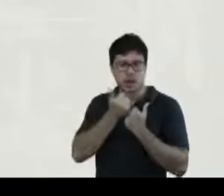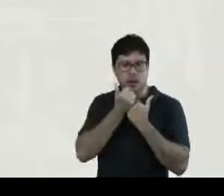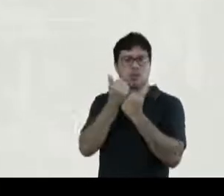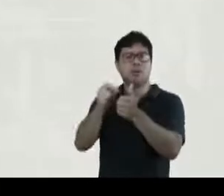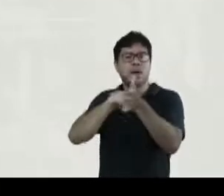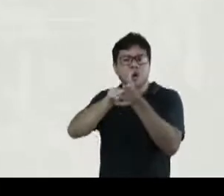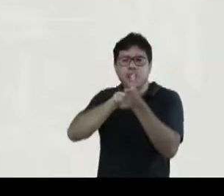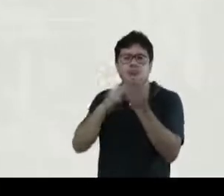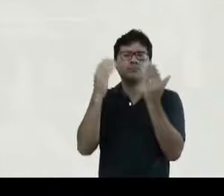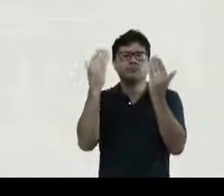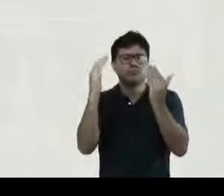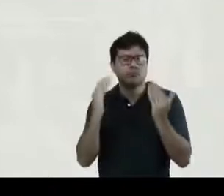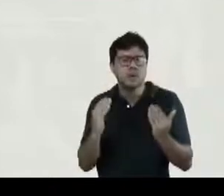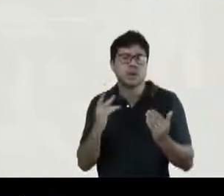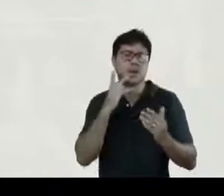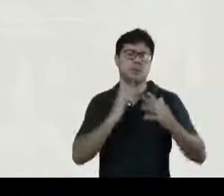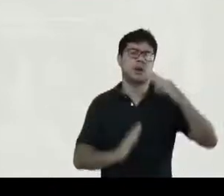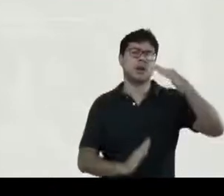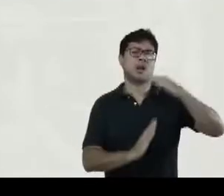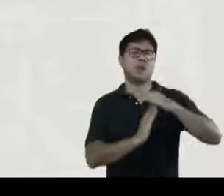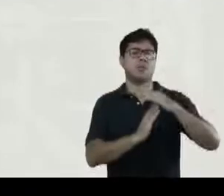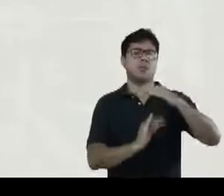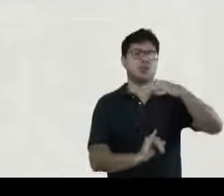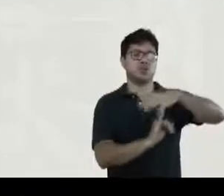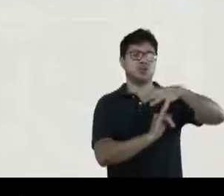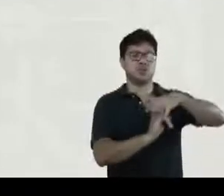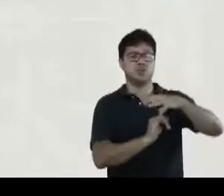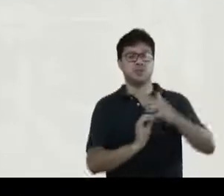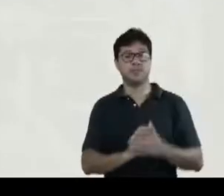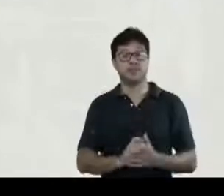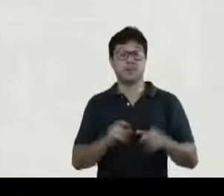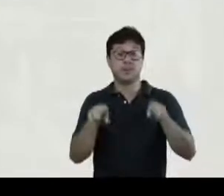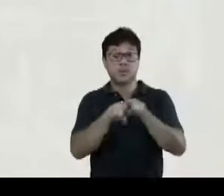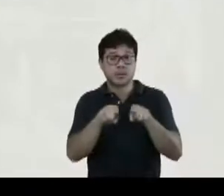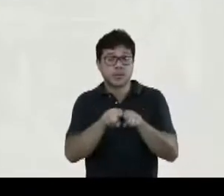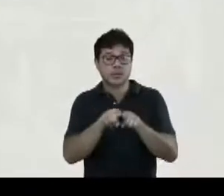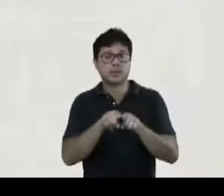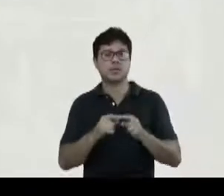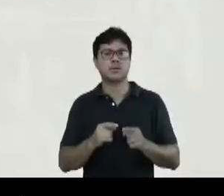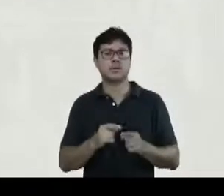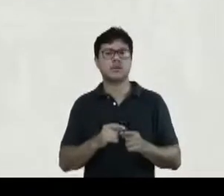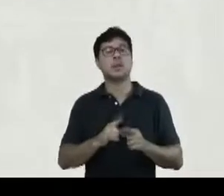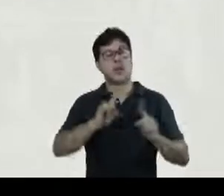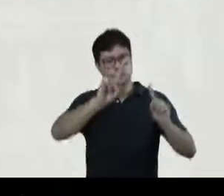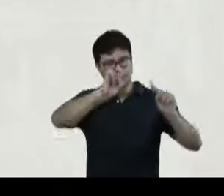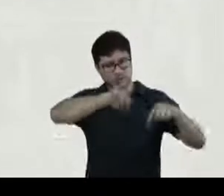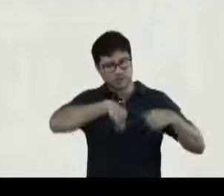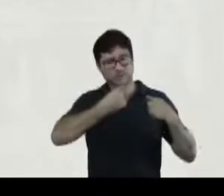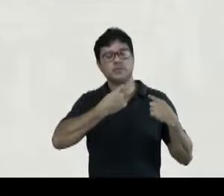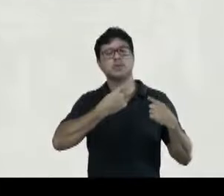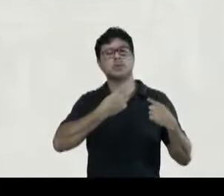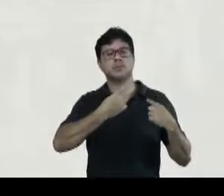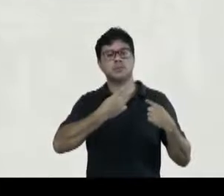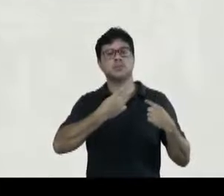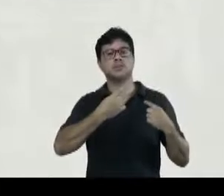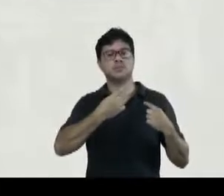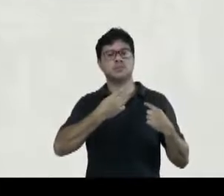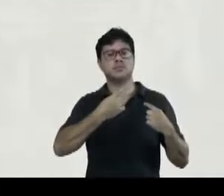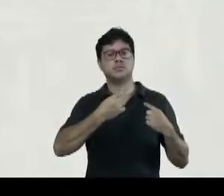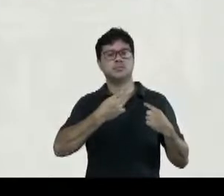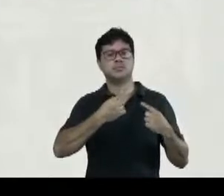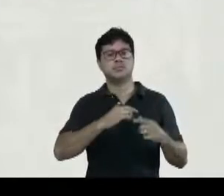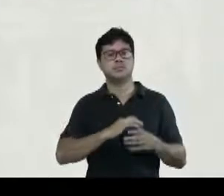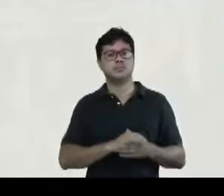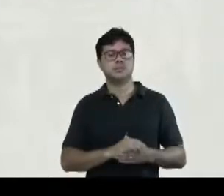Institution hinaus. Sie fordert aber auch dazu heraus, nun das Wesentliche der eigenen Sammlung